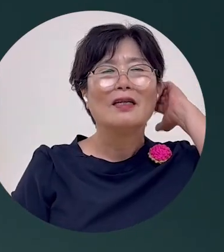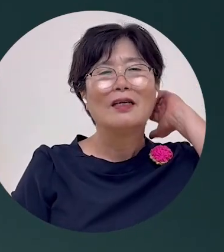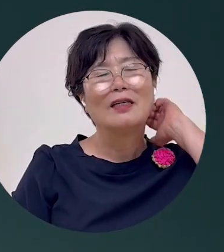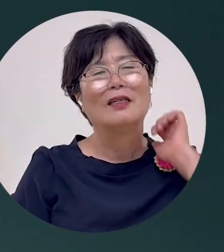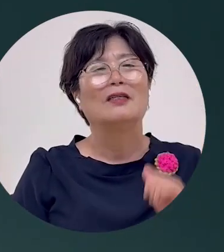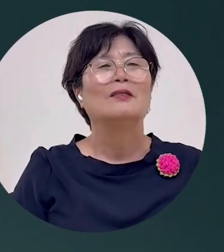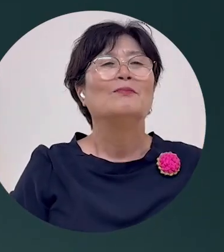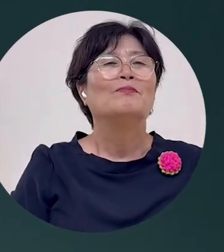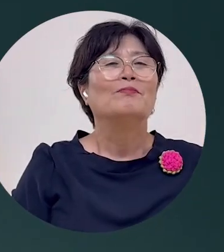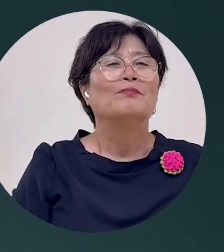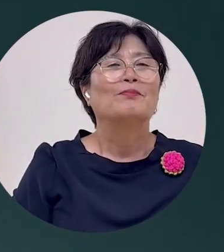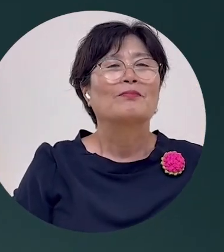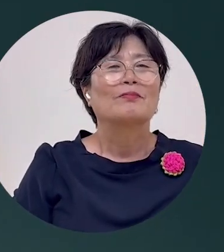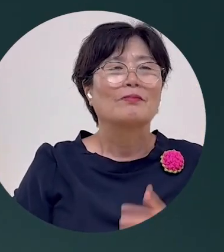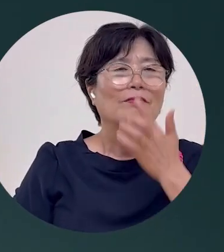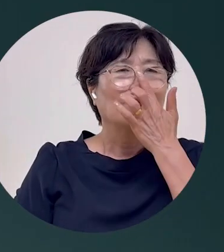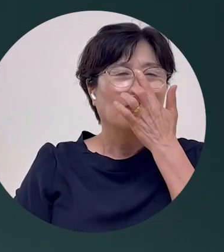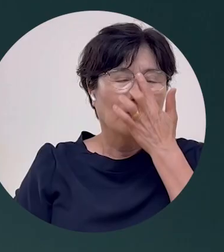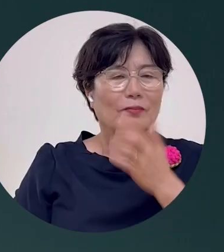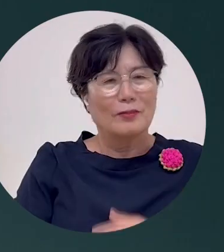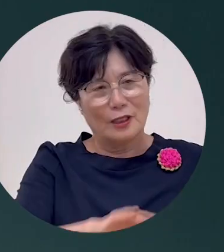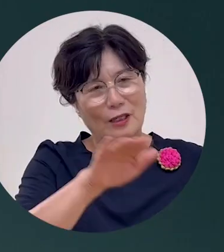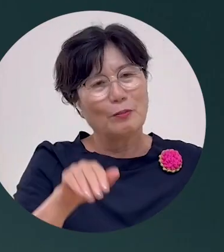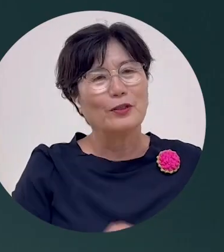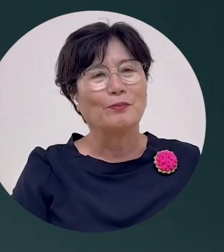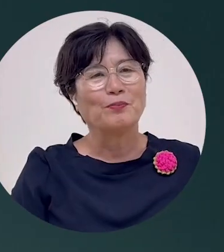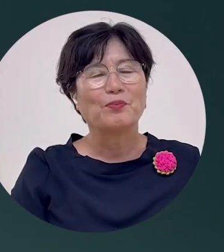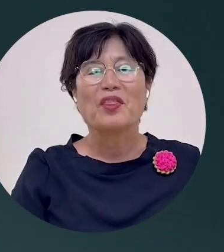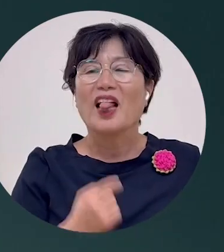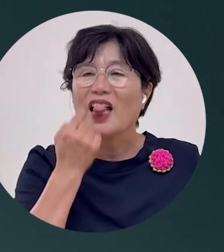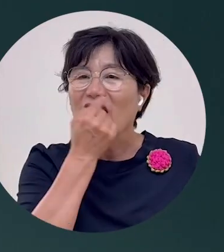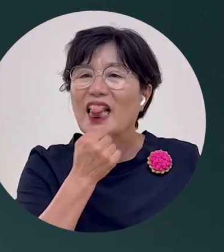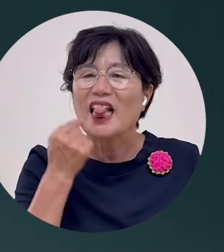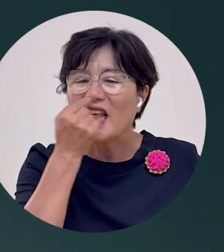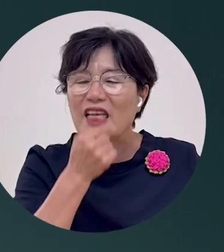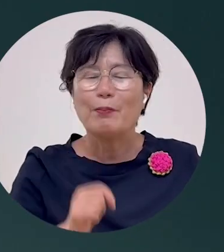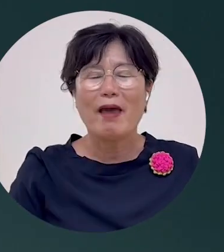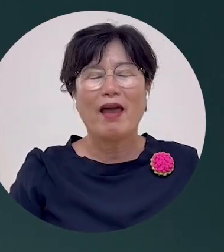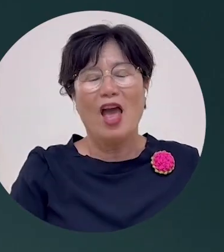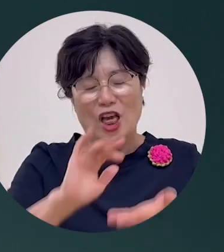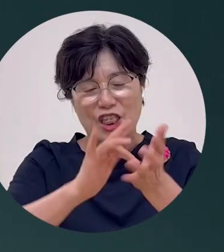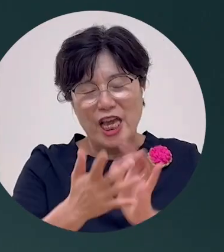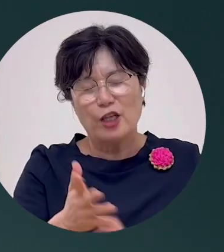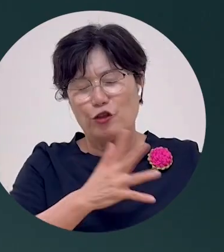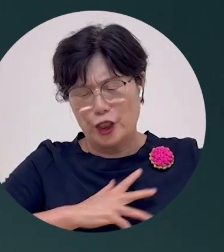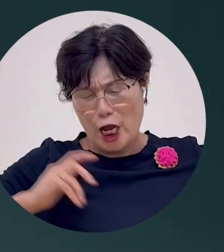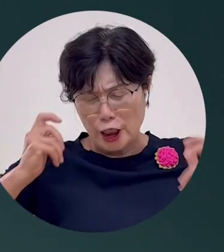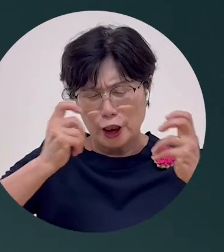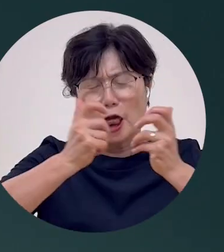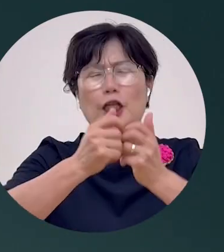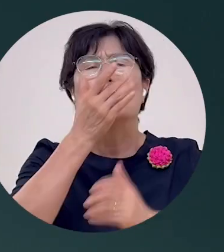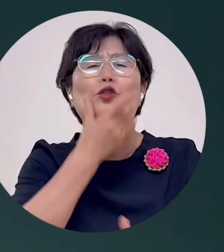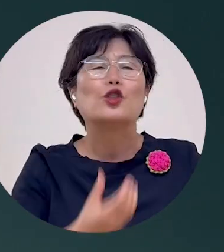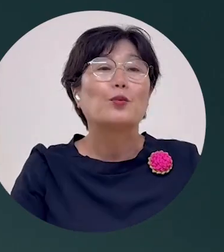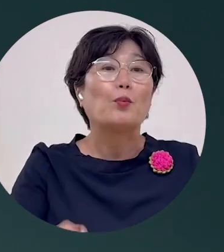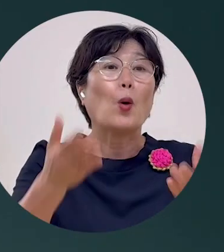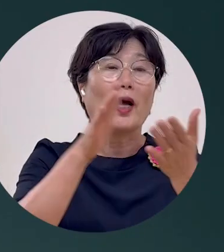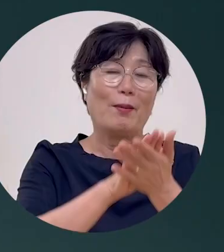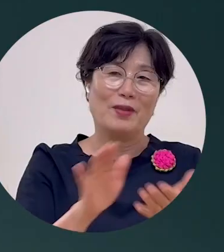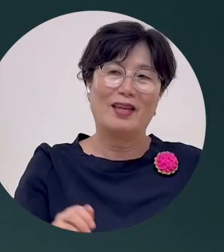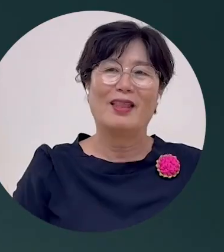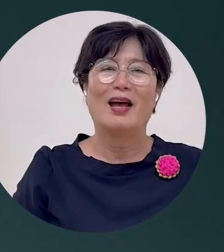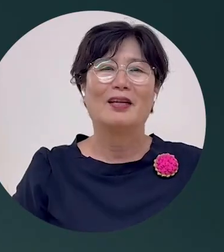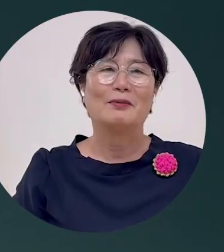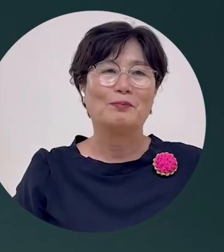자, 여러분, 우리 입에 예수님이 가득하기를 축복합니다. 이번 한 주간도 우리